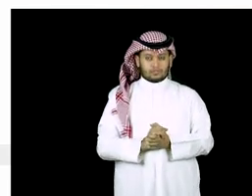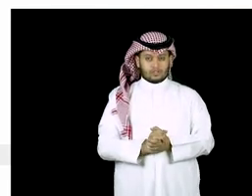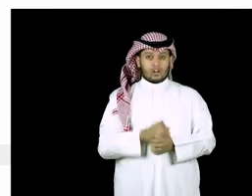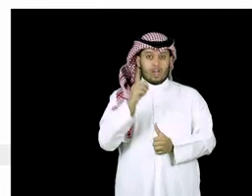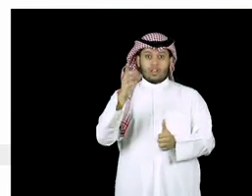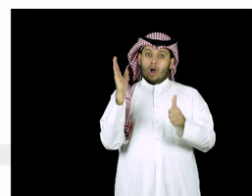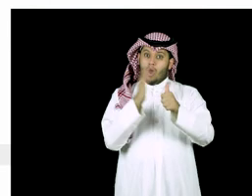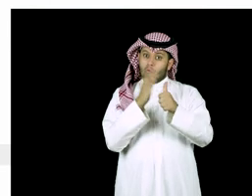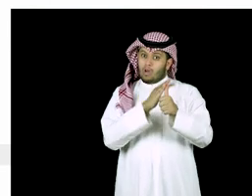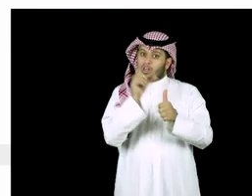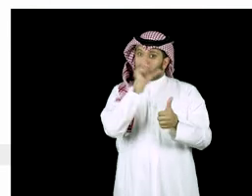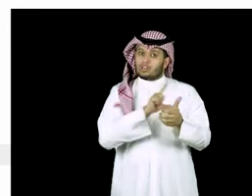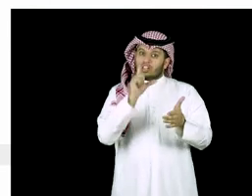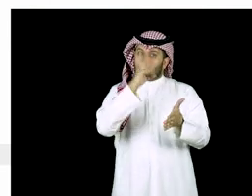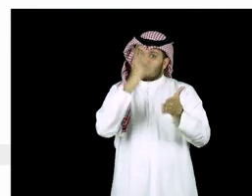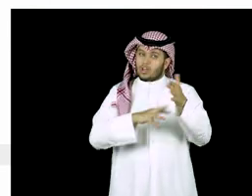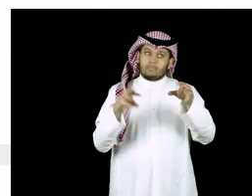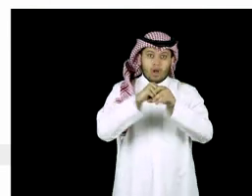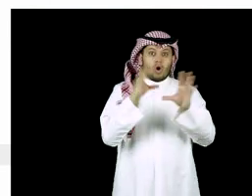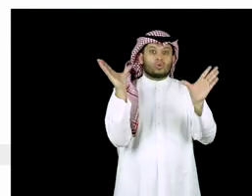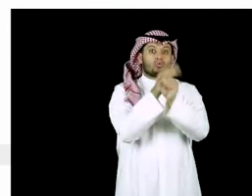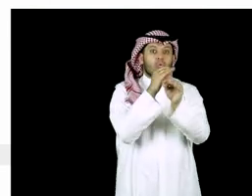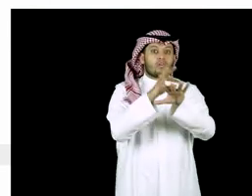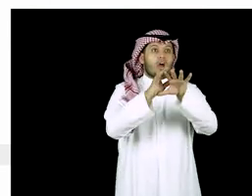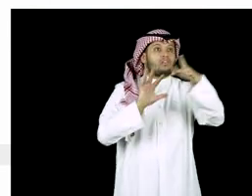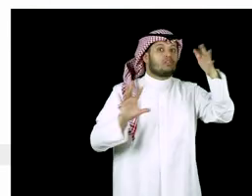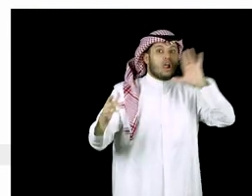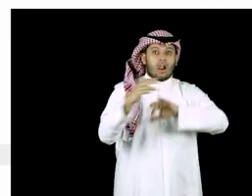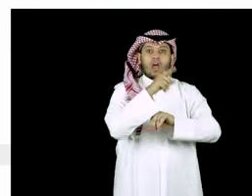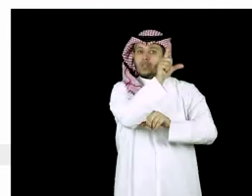أولا، تطبيق الشريعة في الأسواق والأماكن العامة.